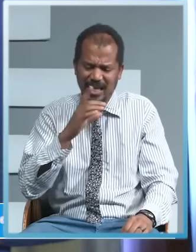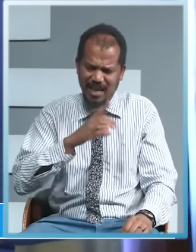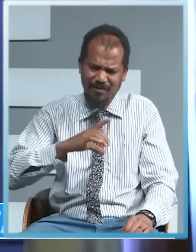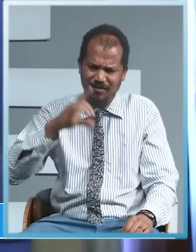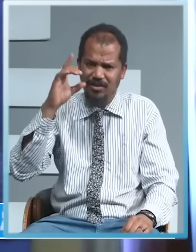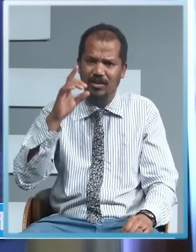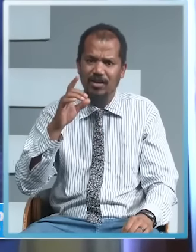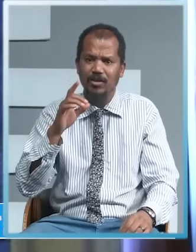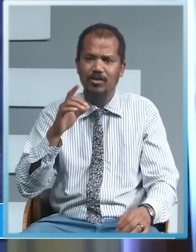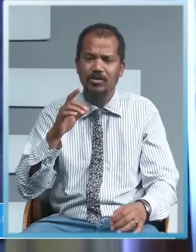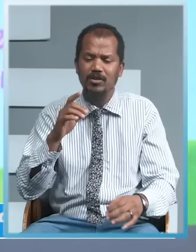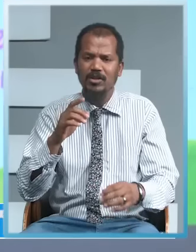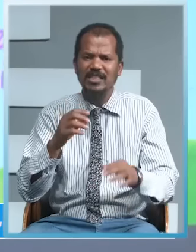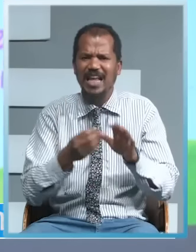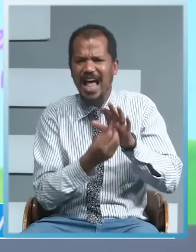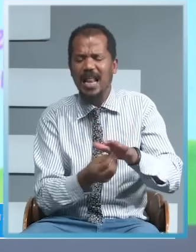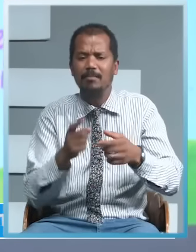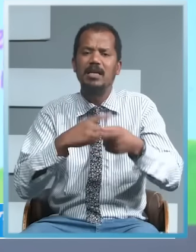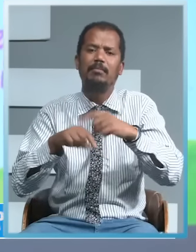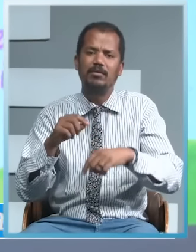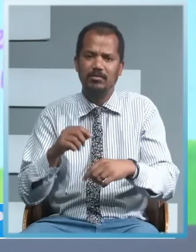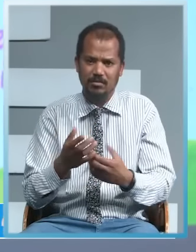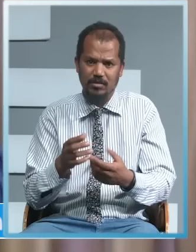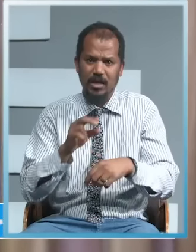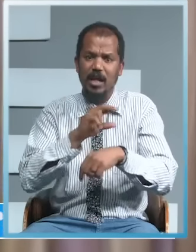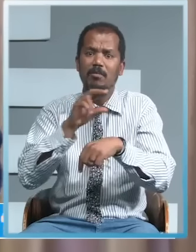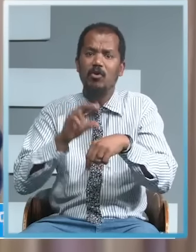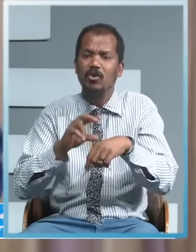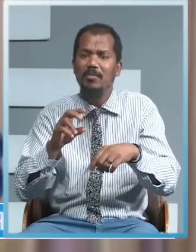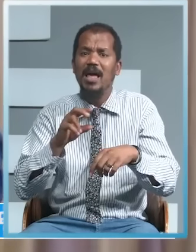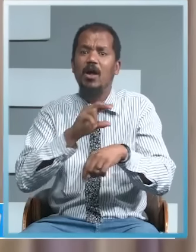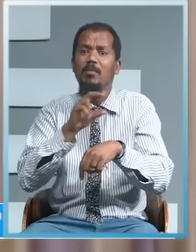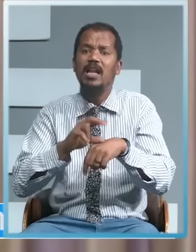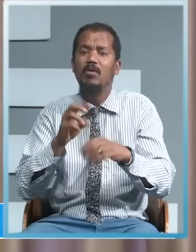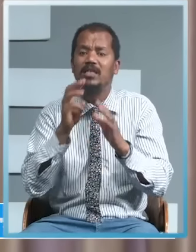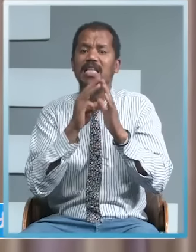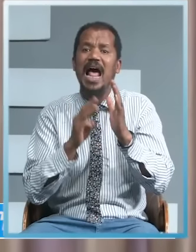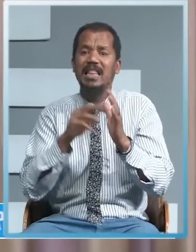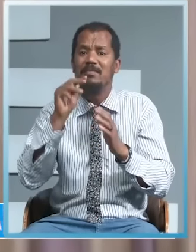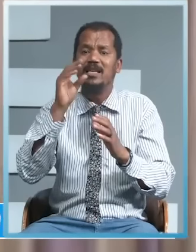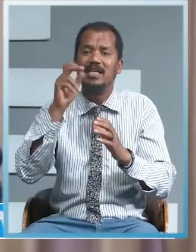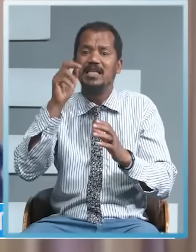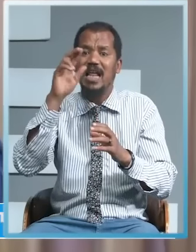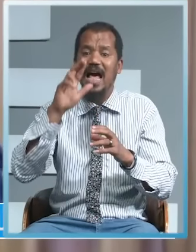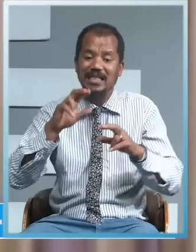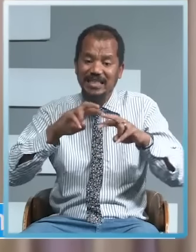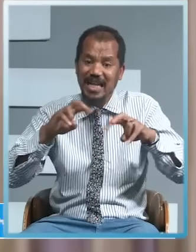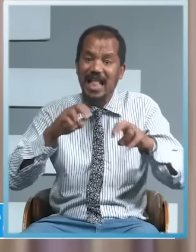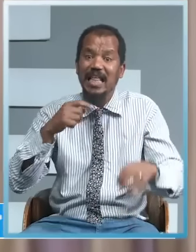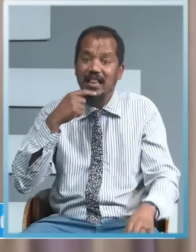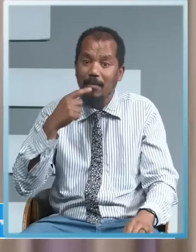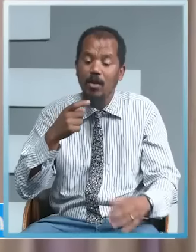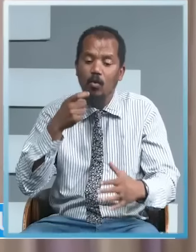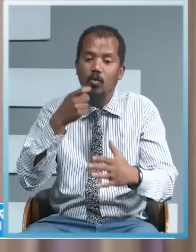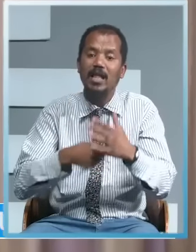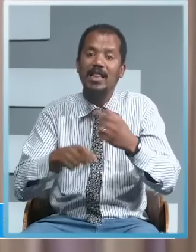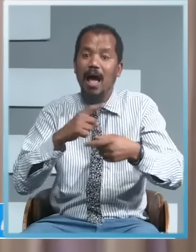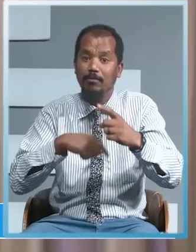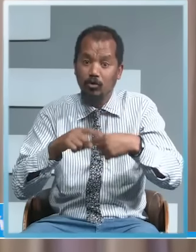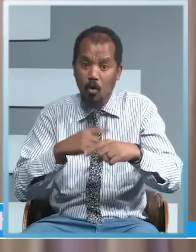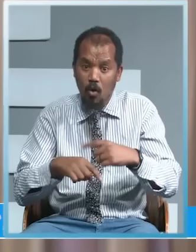ከፍተኛ ሎስ የምናመጣበት ሁኔታ አለ የናሽናል ኢኮሲስተም አሰስመንት ወይም ብሔራዊ ስርዓተ ምህዳር ጥናት የተባለው ውጤት